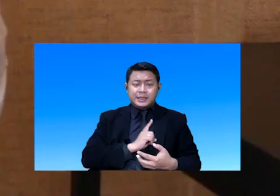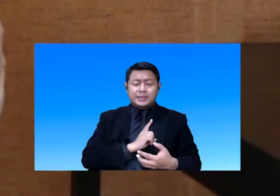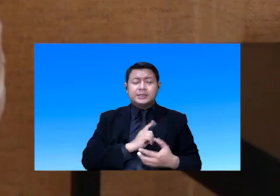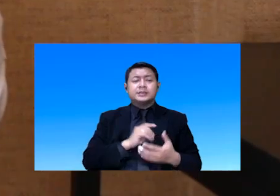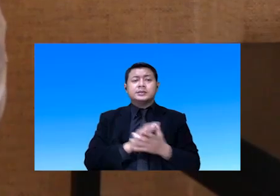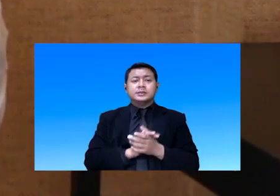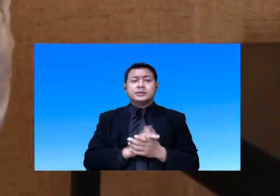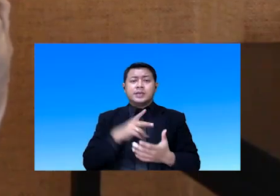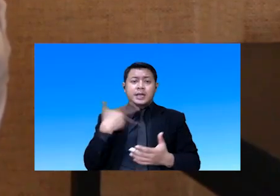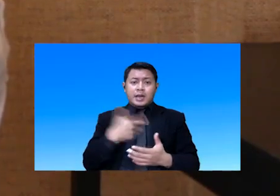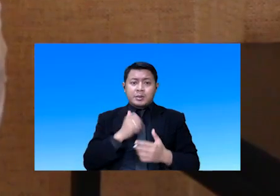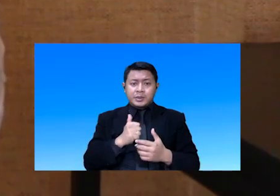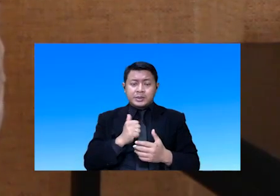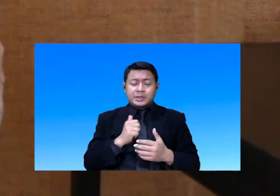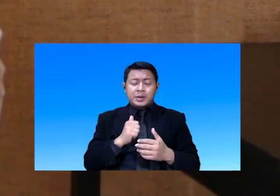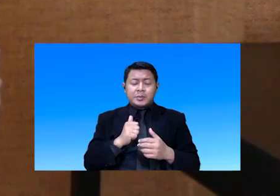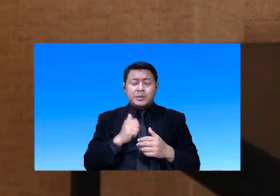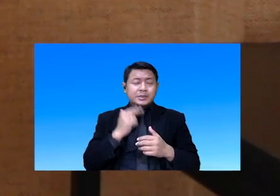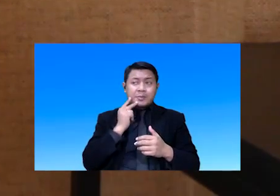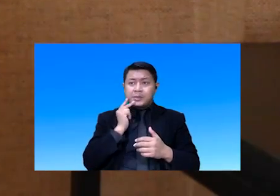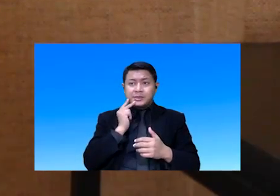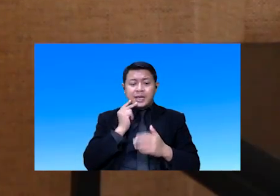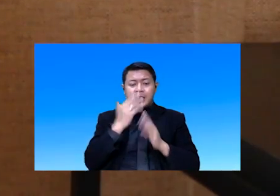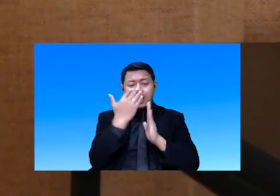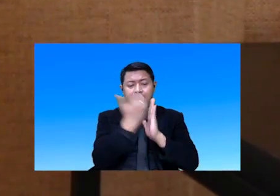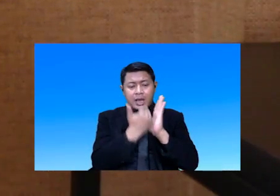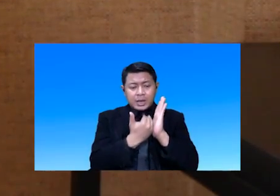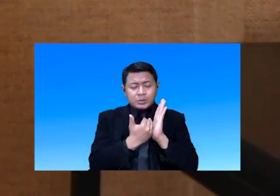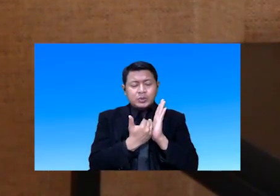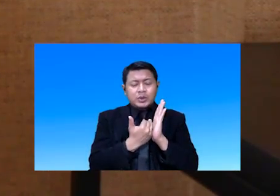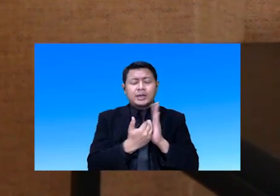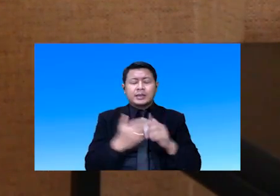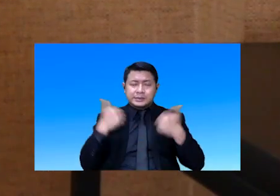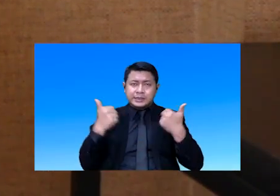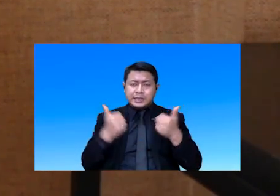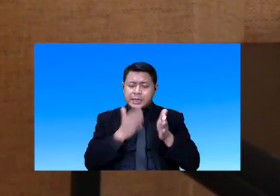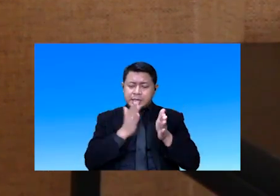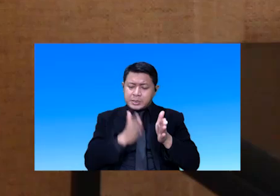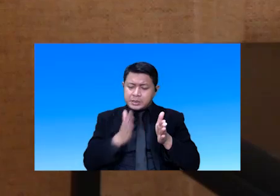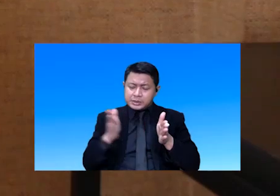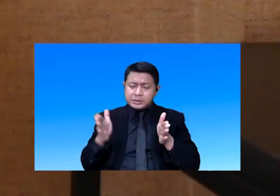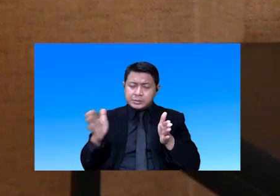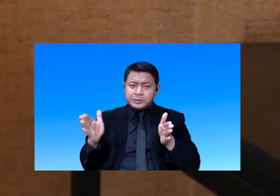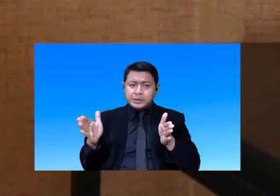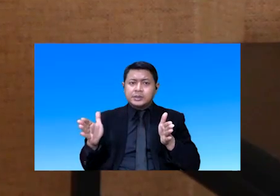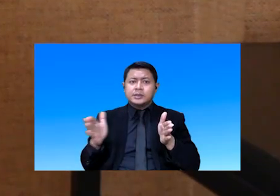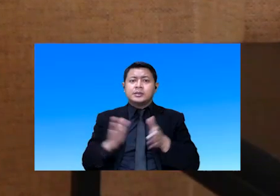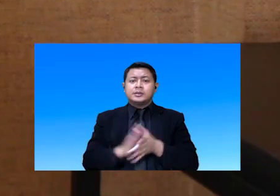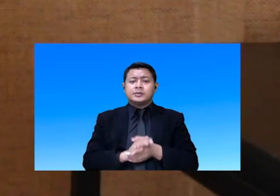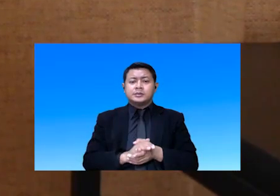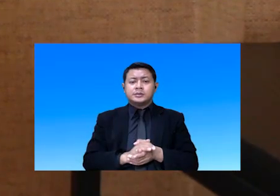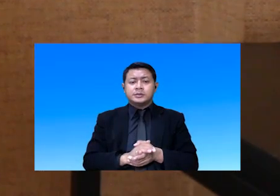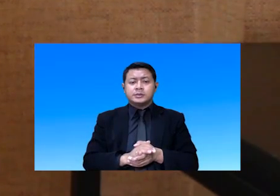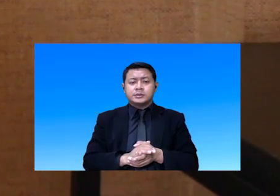benar-benar lebih bisa menjaga protokol dengan sangat-sangat disiplin, teman-teman. Itu mengajar kami banyak hal, dan